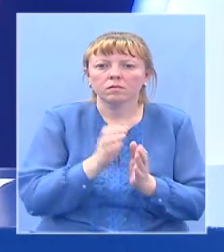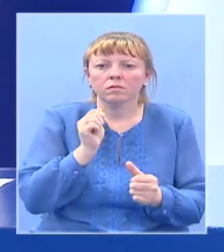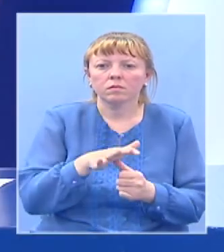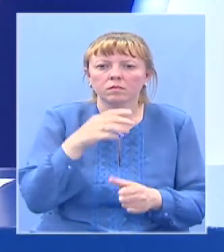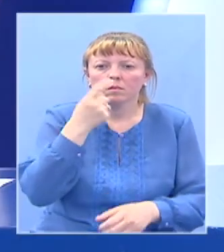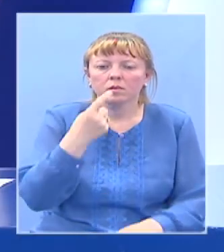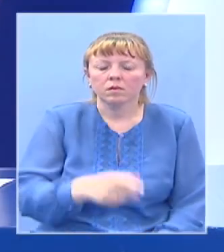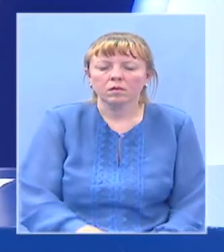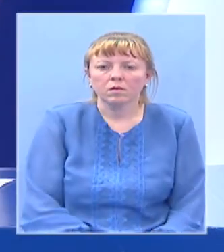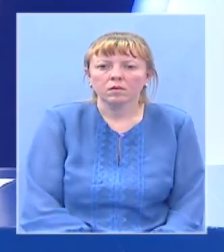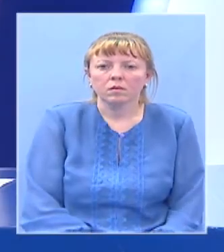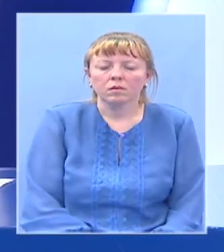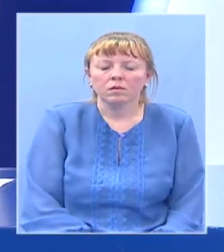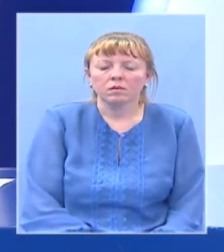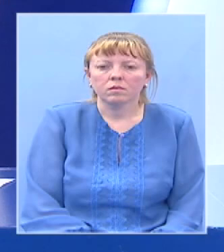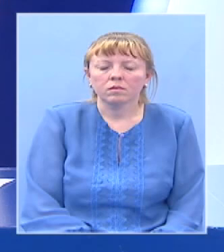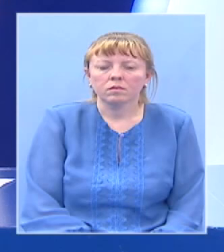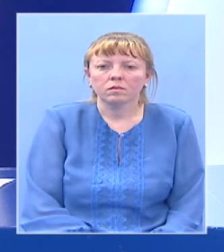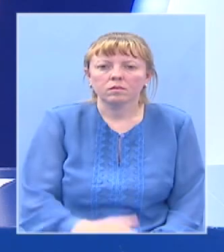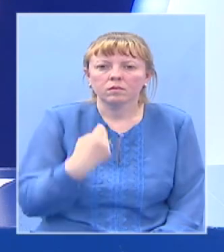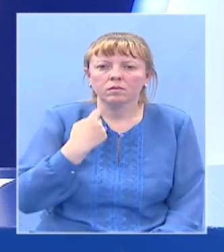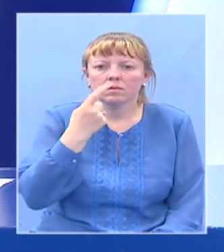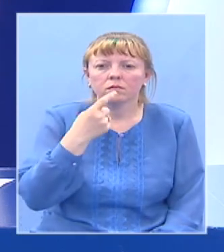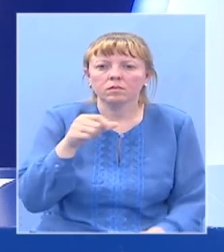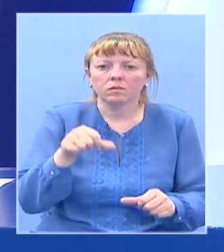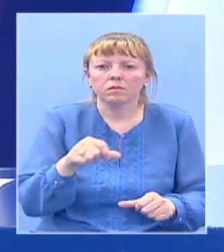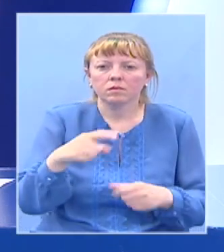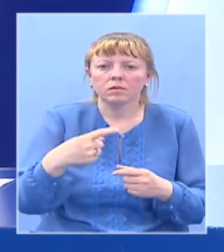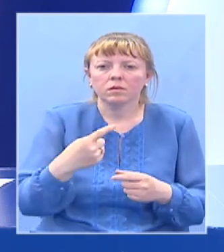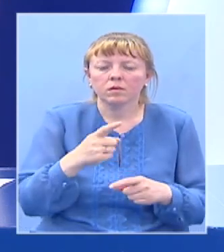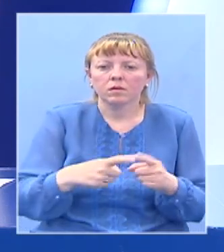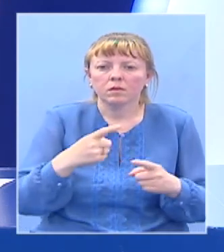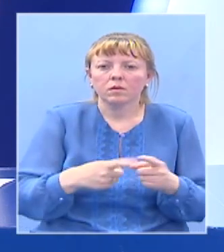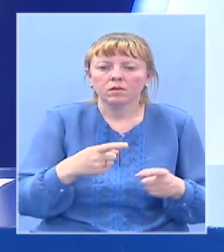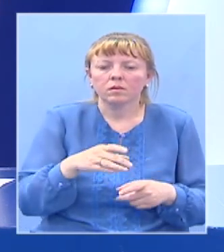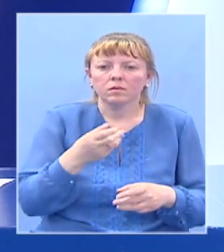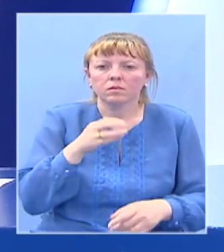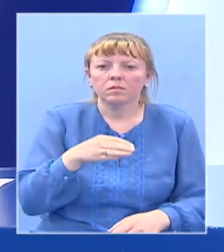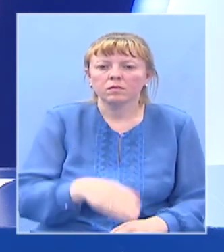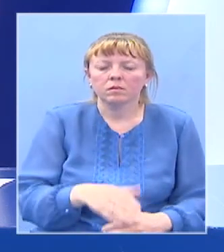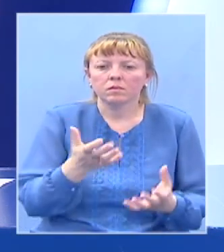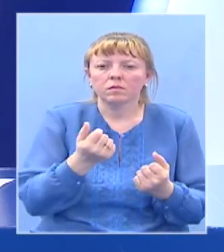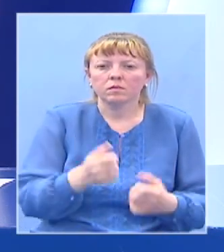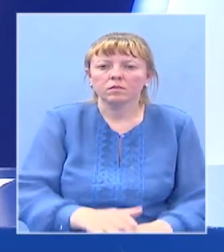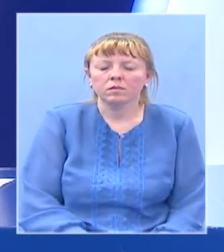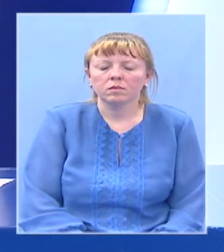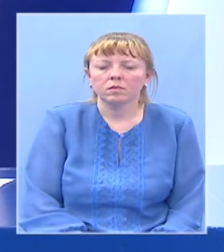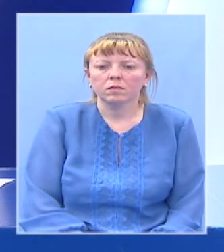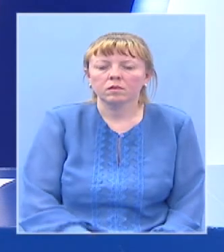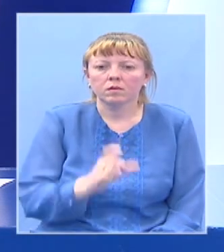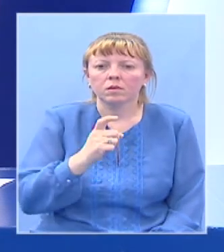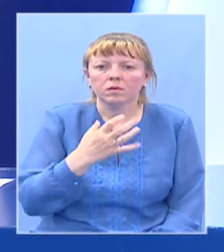органа ээ должностное лицо имеет право на следующие полугодия поставить данного субъекта предпринимательства на